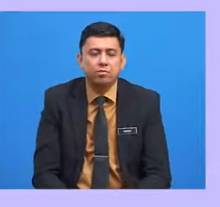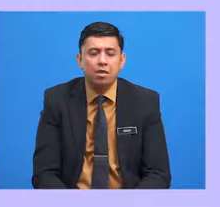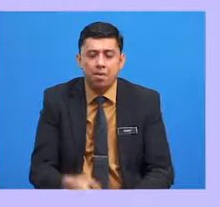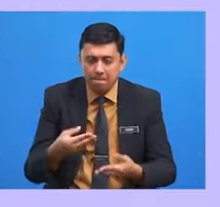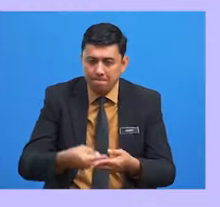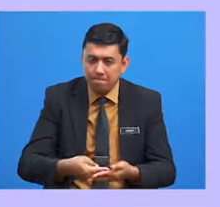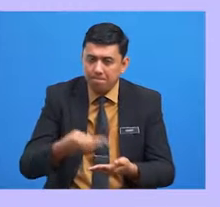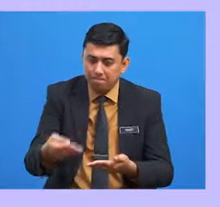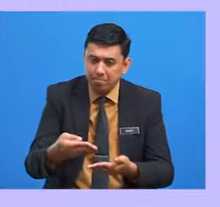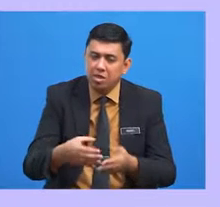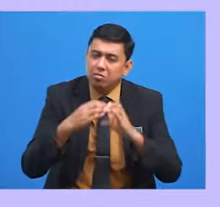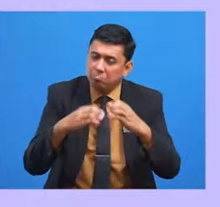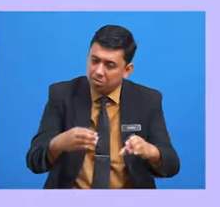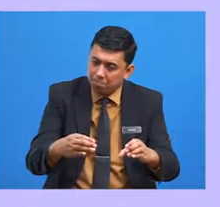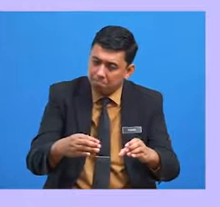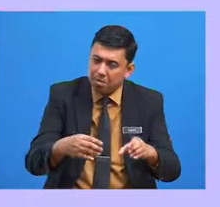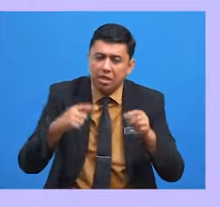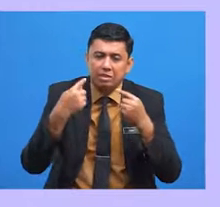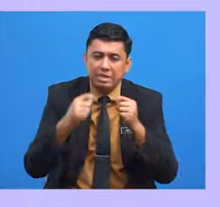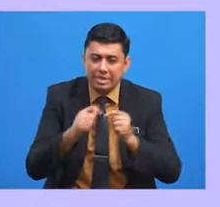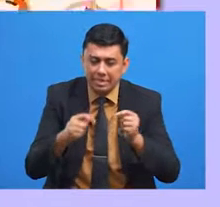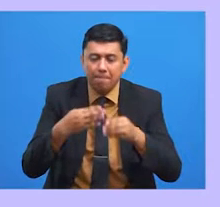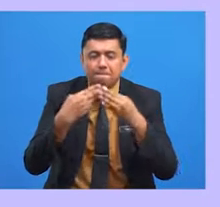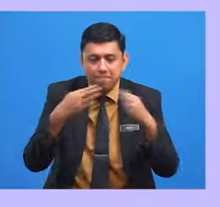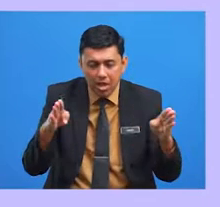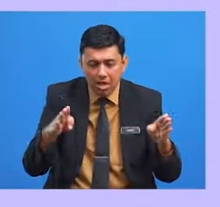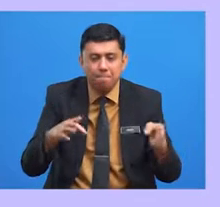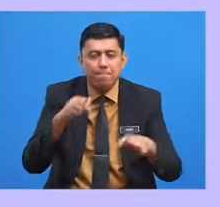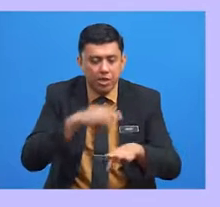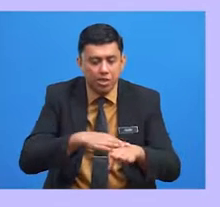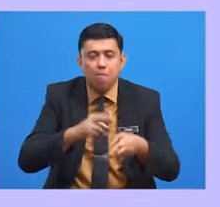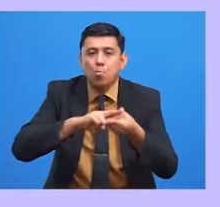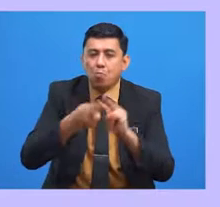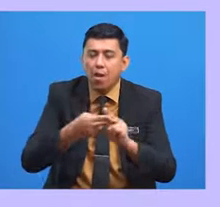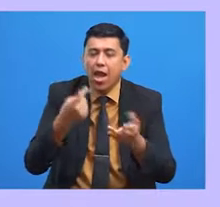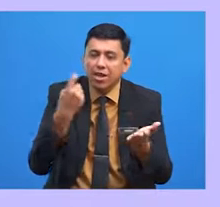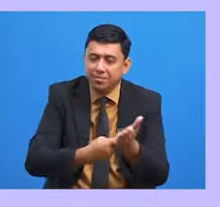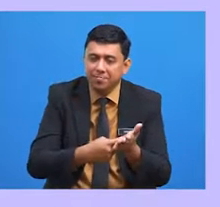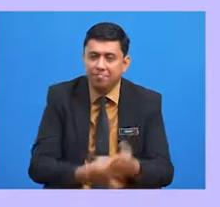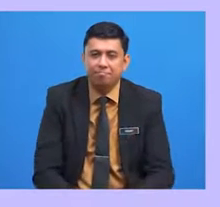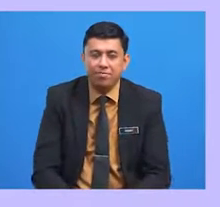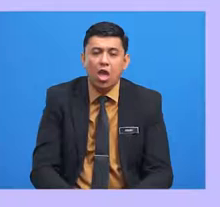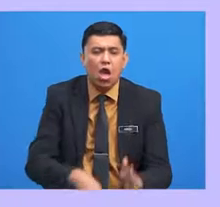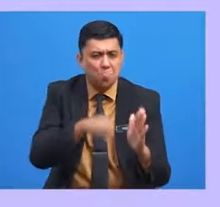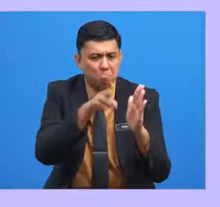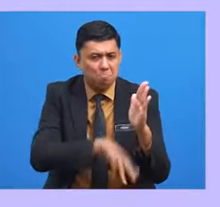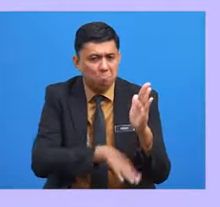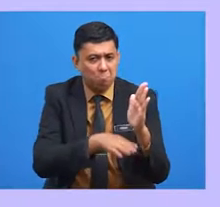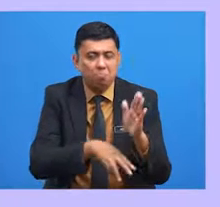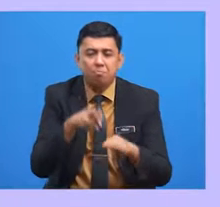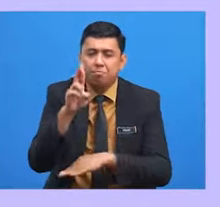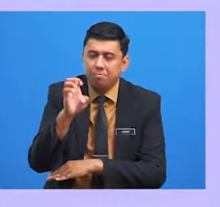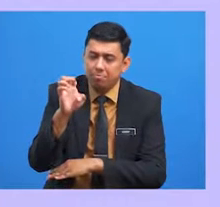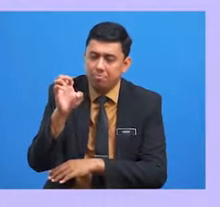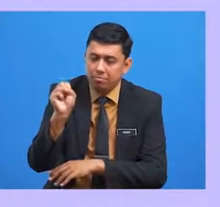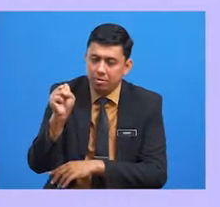pembeli sangat cepat tindak balas terhadap perubahan harga. Manakala kurang responsif membawa maksud